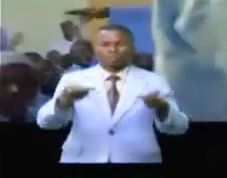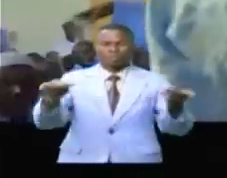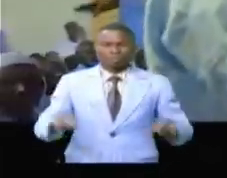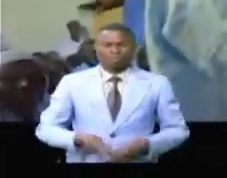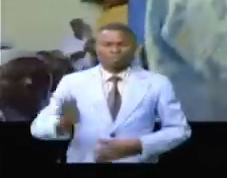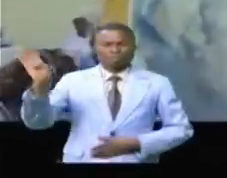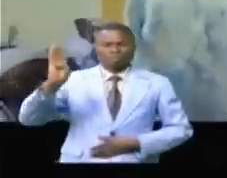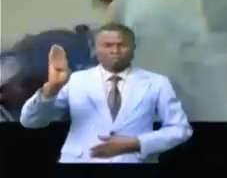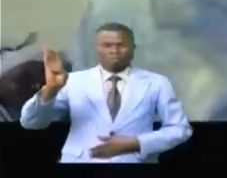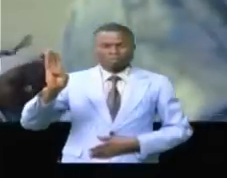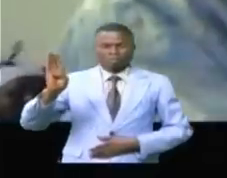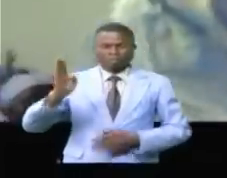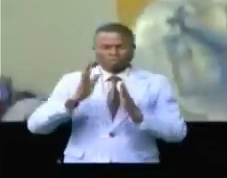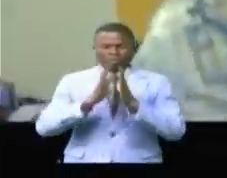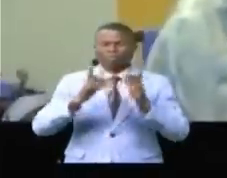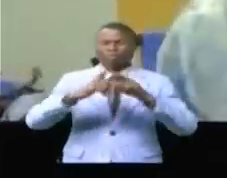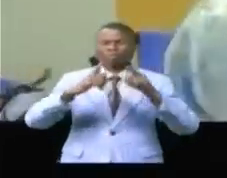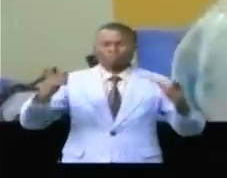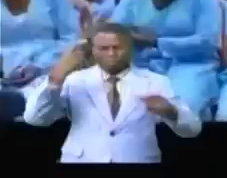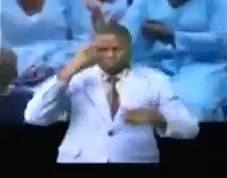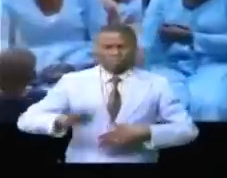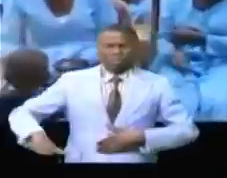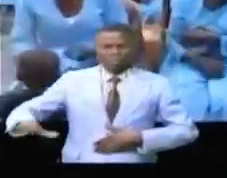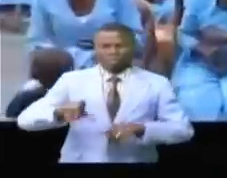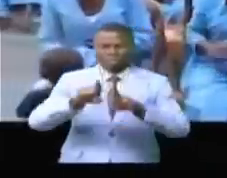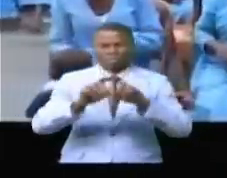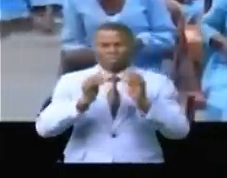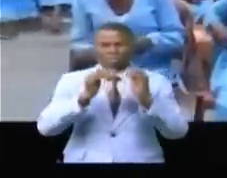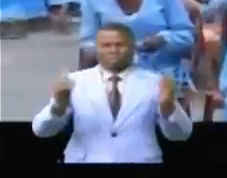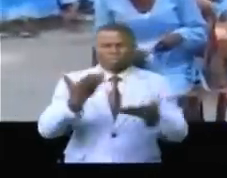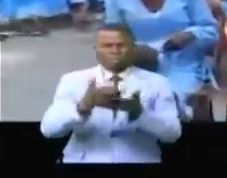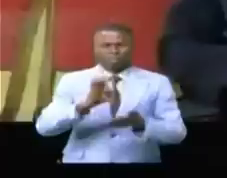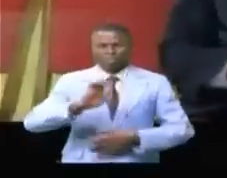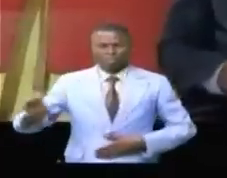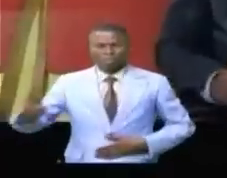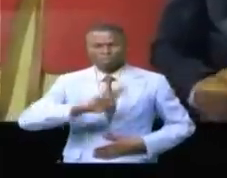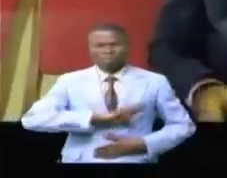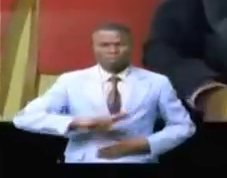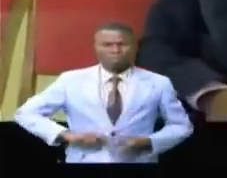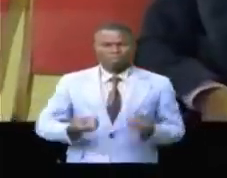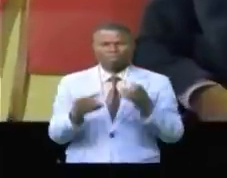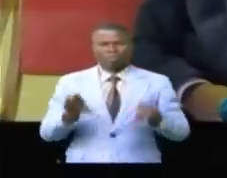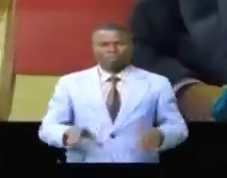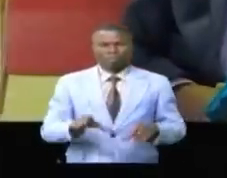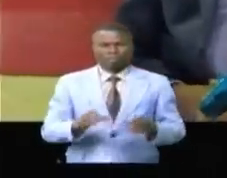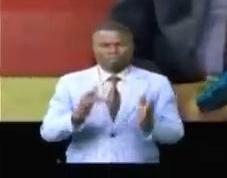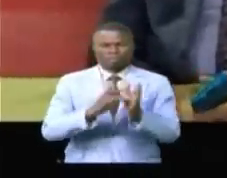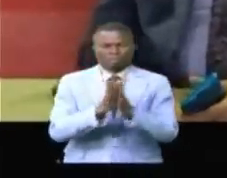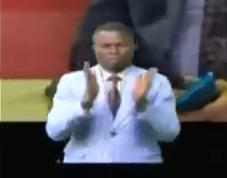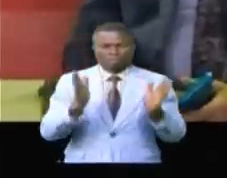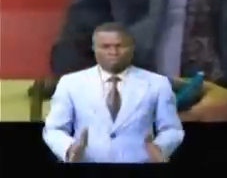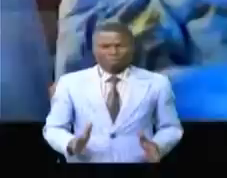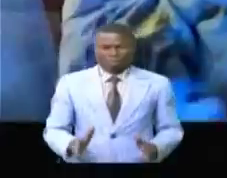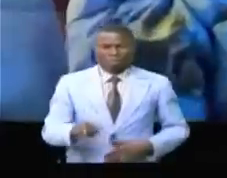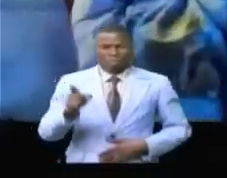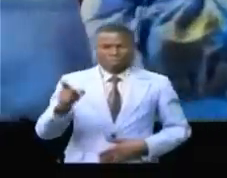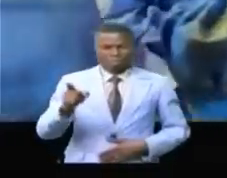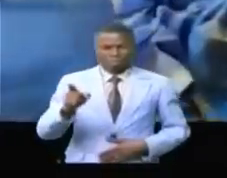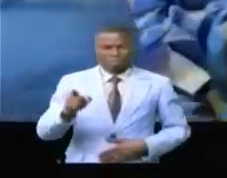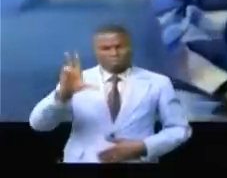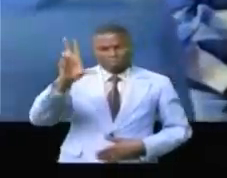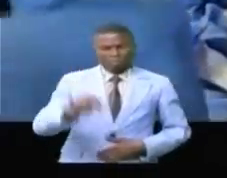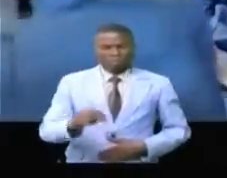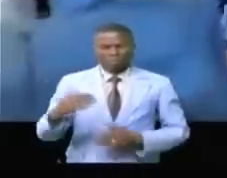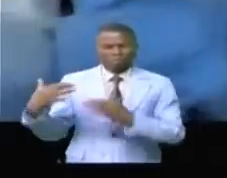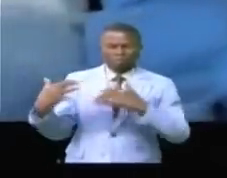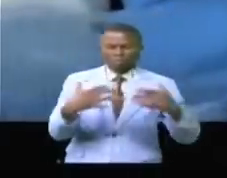cadre pour une grande prière pour la nation et la paix dans l'est de la RDC. Les chrétiens de Lekize disent non à la